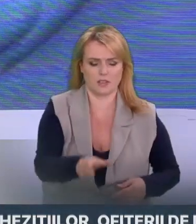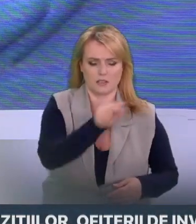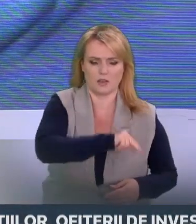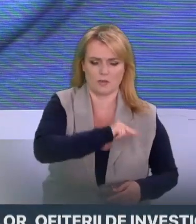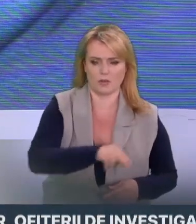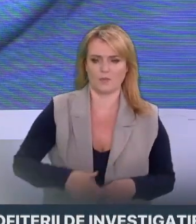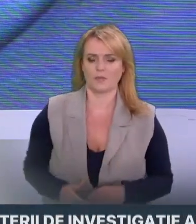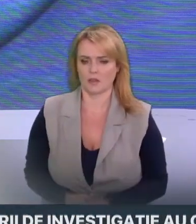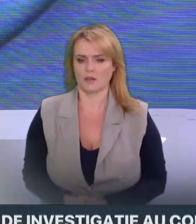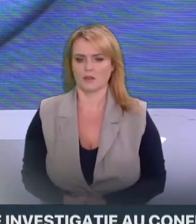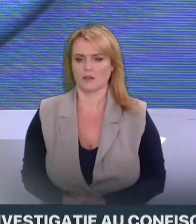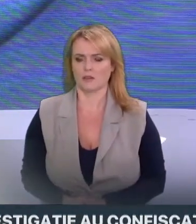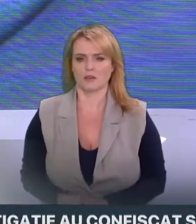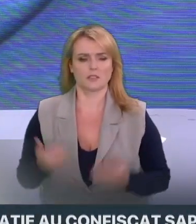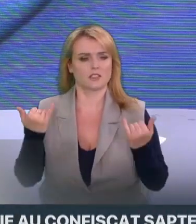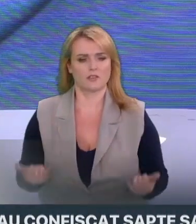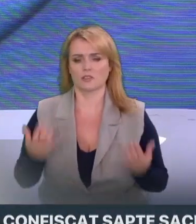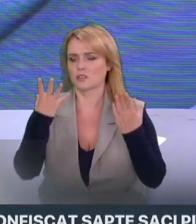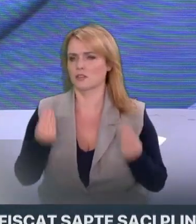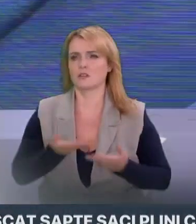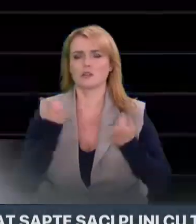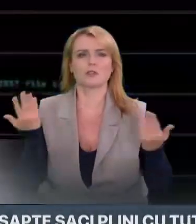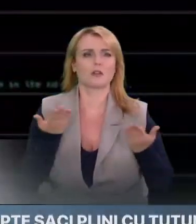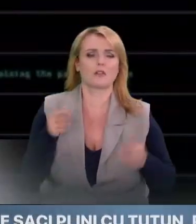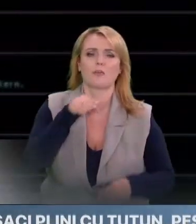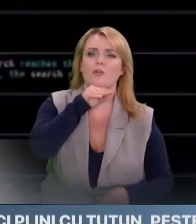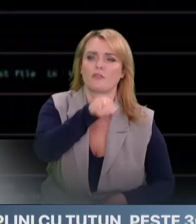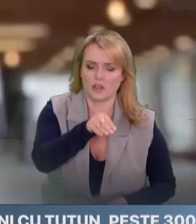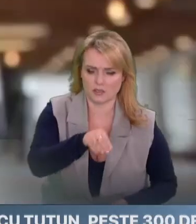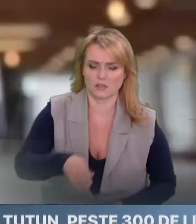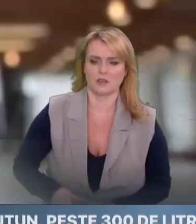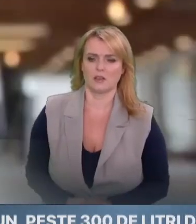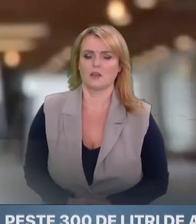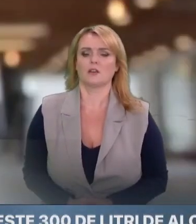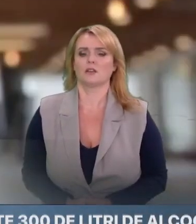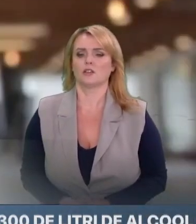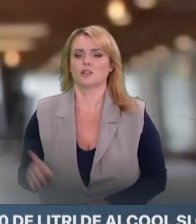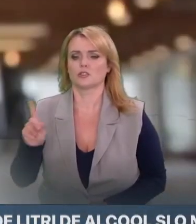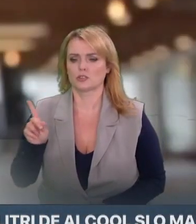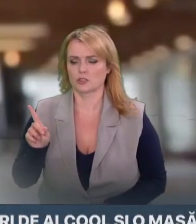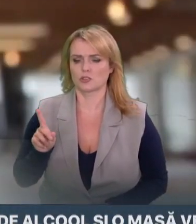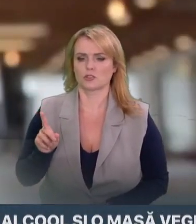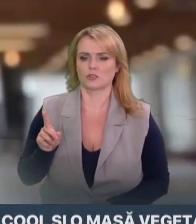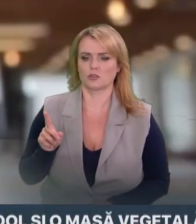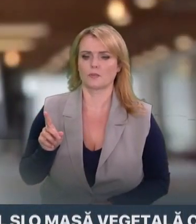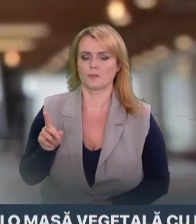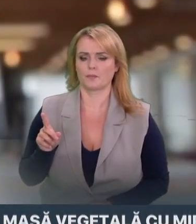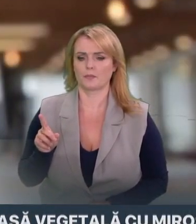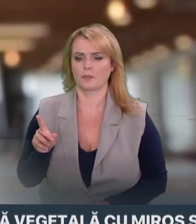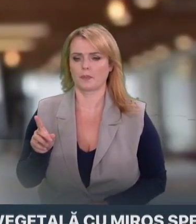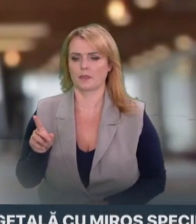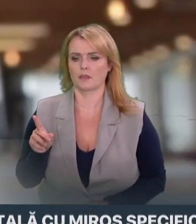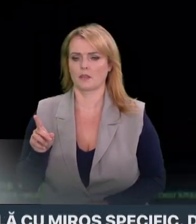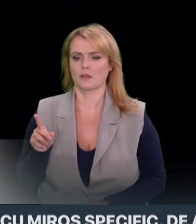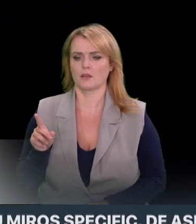la moment vreo profesie, să spun eu cumva, în care angajatorul nu ar opta pentru competențe digitale și securitate cibernetică. Fiindcă